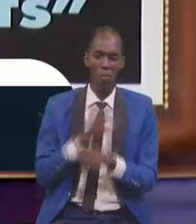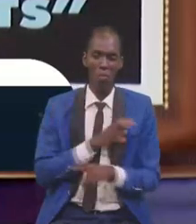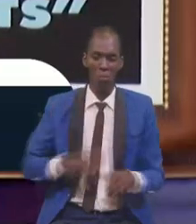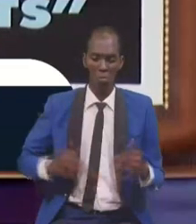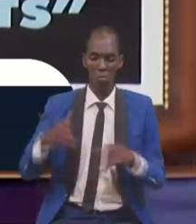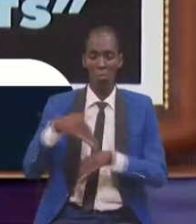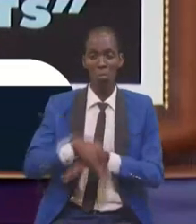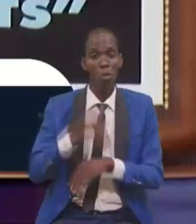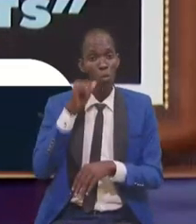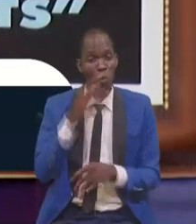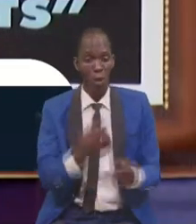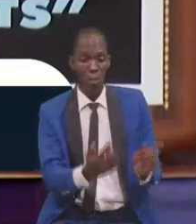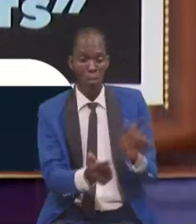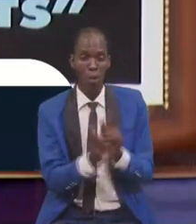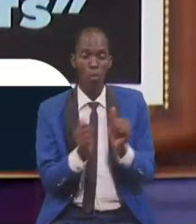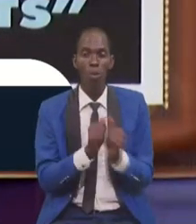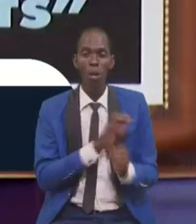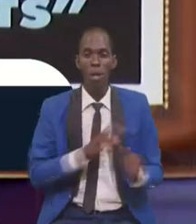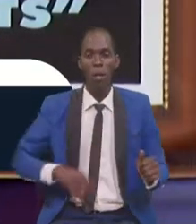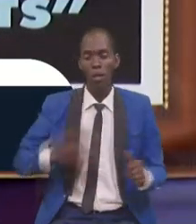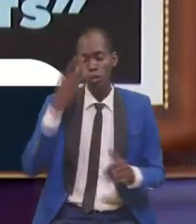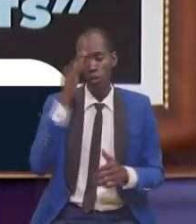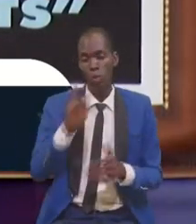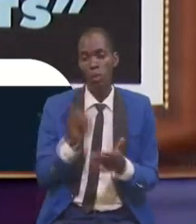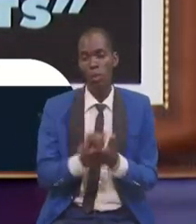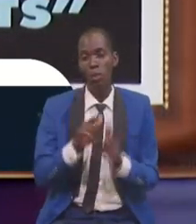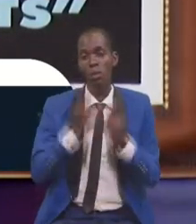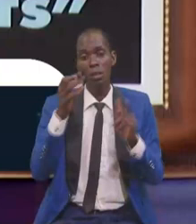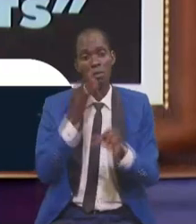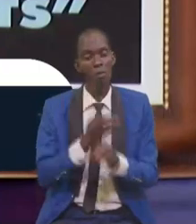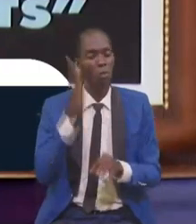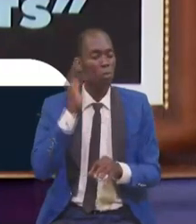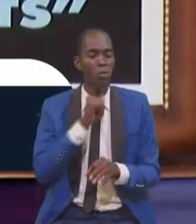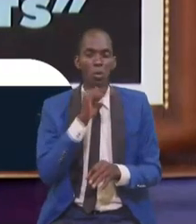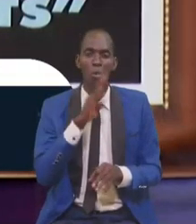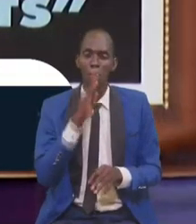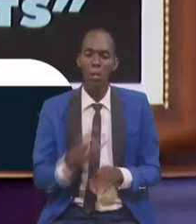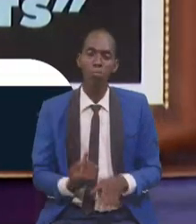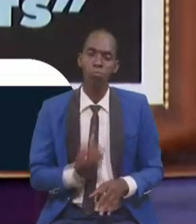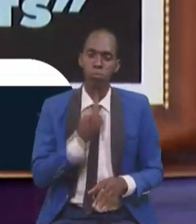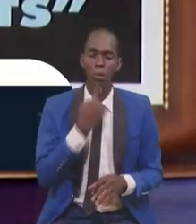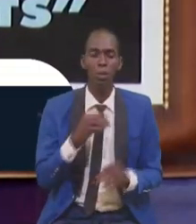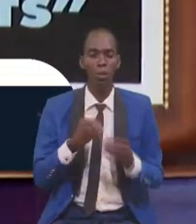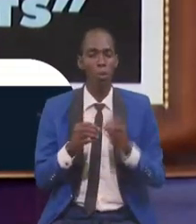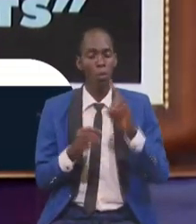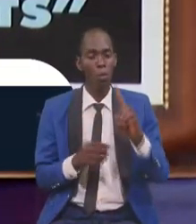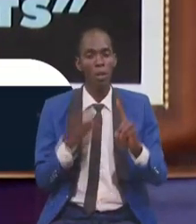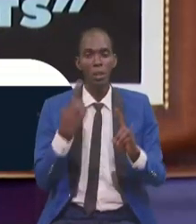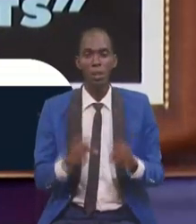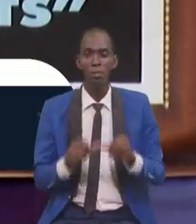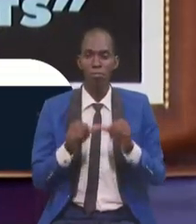Elle est venue sachant que sa grande foi ne sera pas déçue. Premier point.